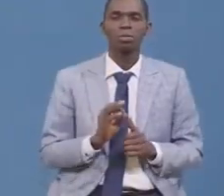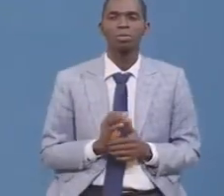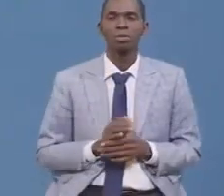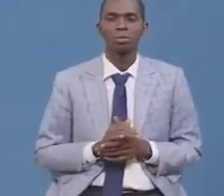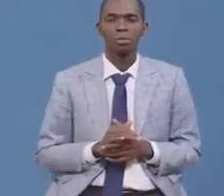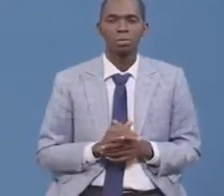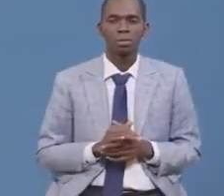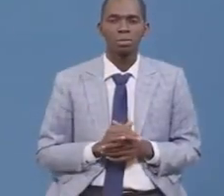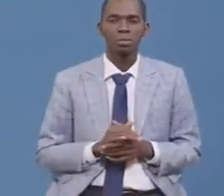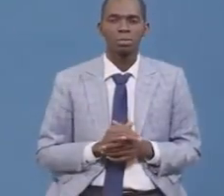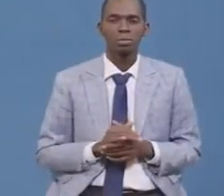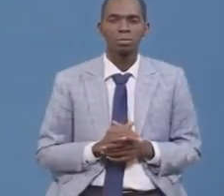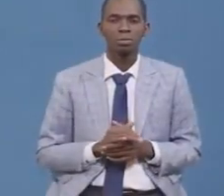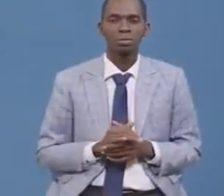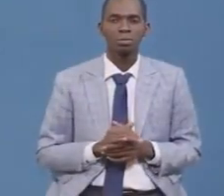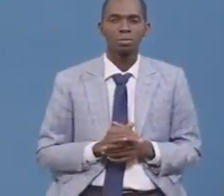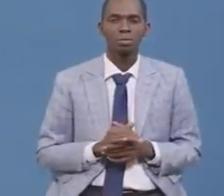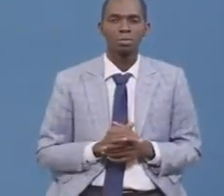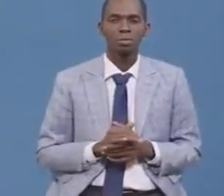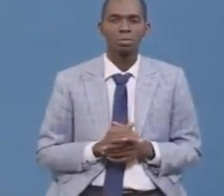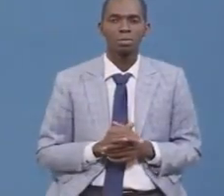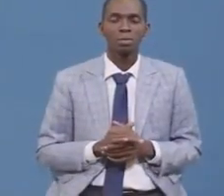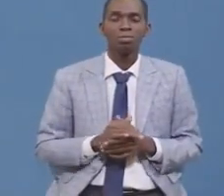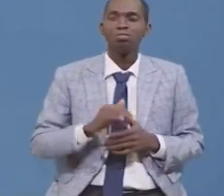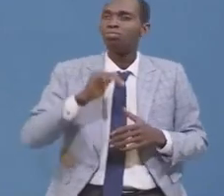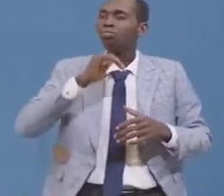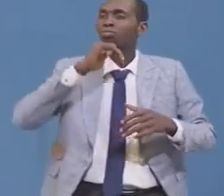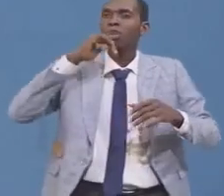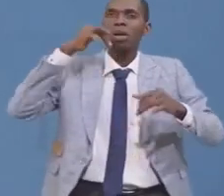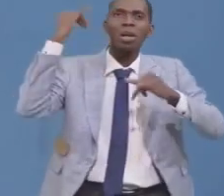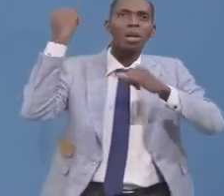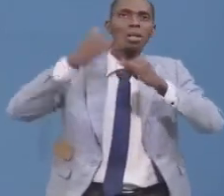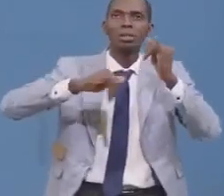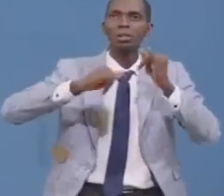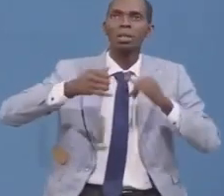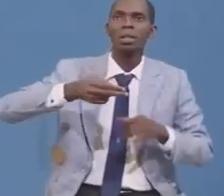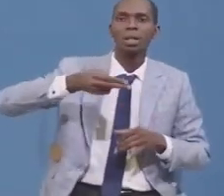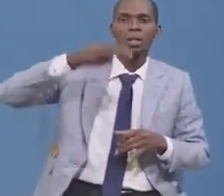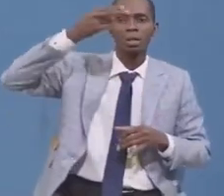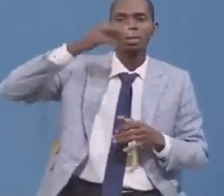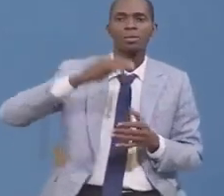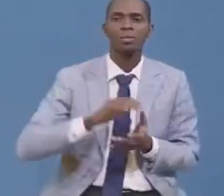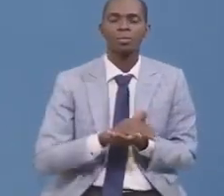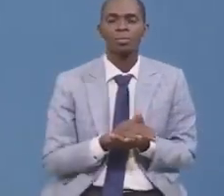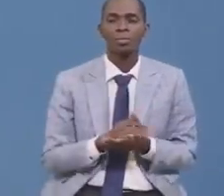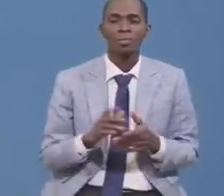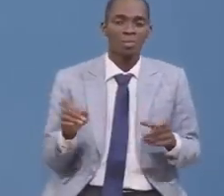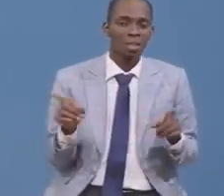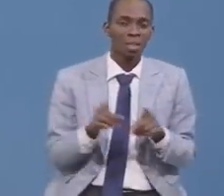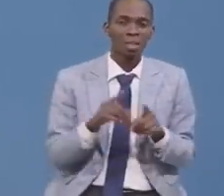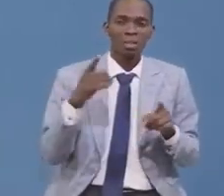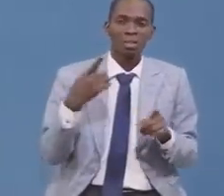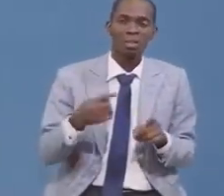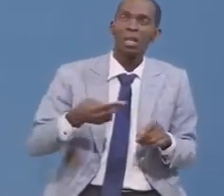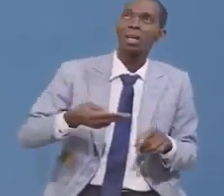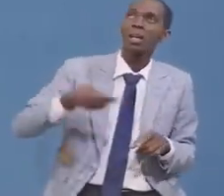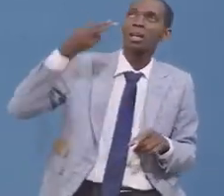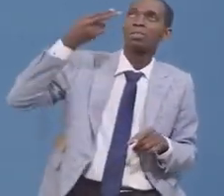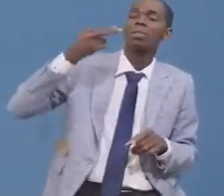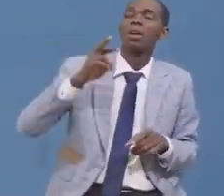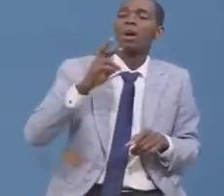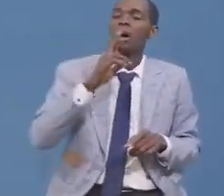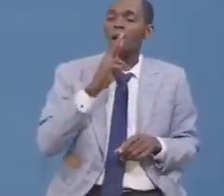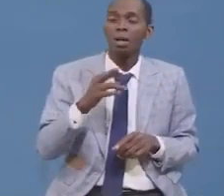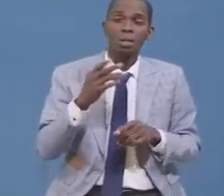దానికంటే అధికమైన ఔన్నత్యం అది. ఇన్ఫినిట్. అనంతమైనది. As the heavens are higher than the earth.